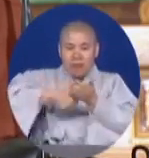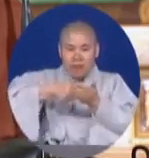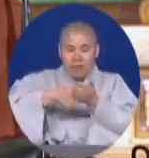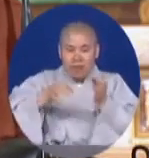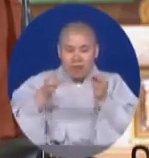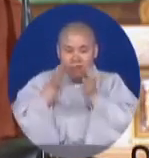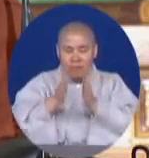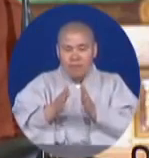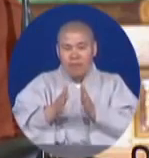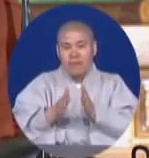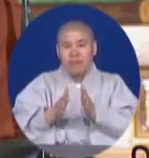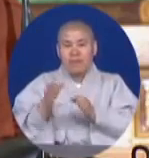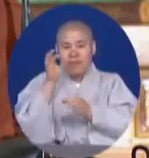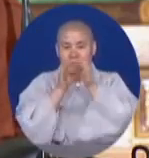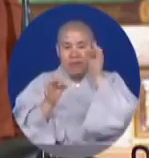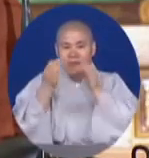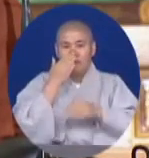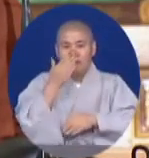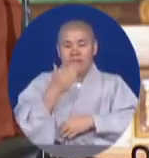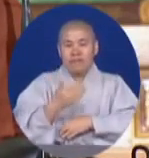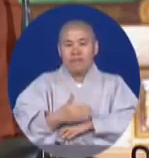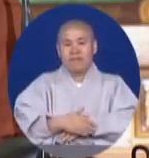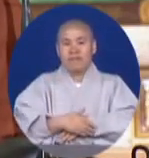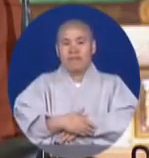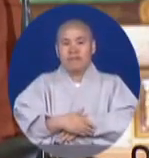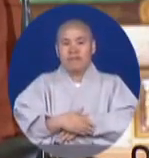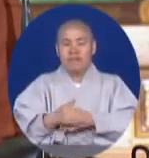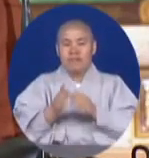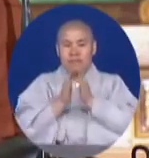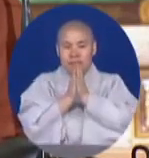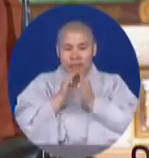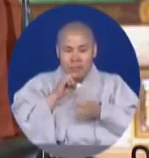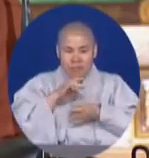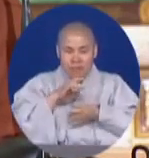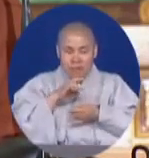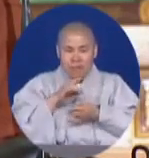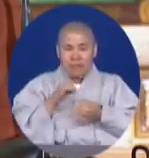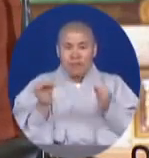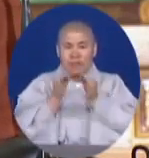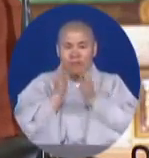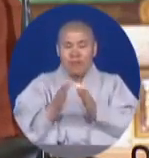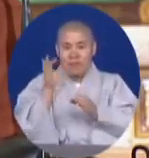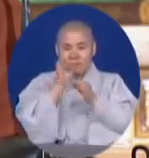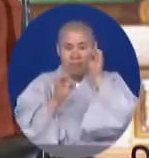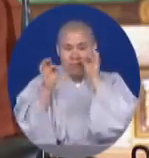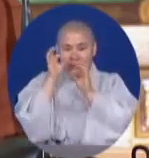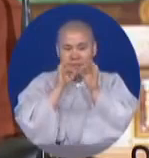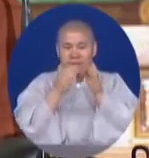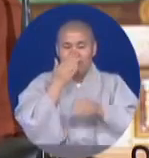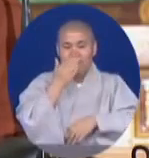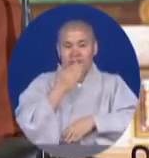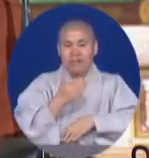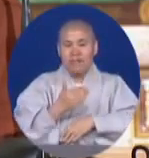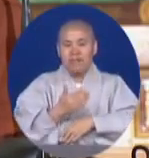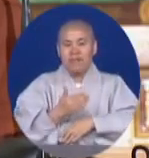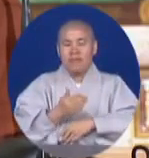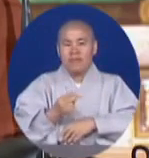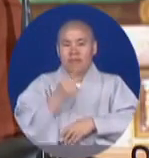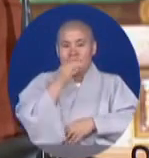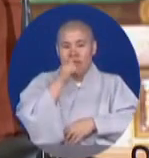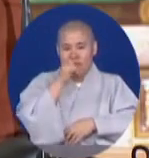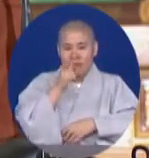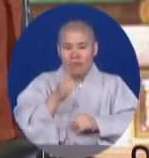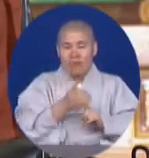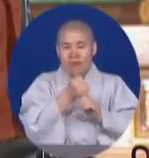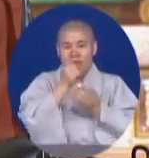하는 순간에 찾을 수가 있어요. 염불 한 번 더 하는 순간에 찾을 수가 있어요. 이게